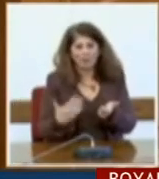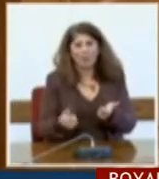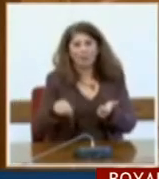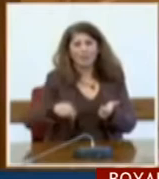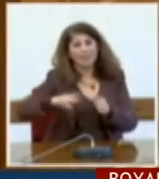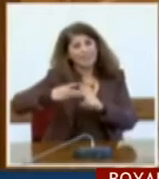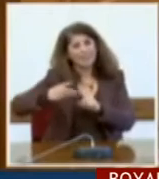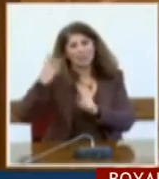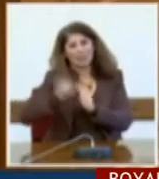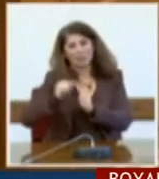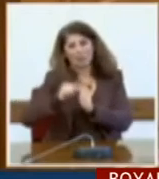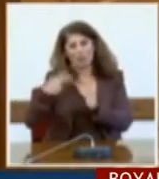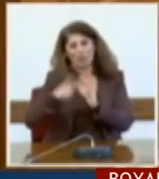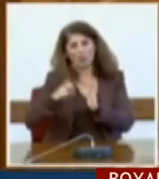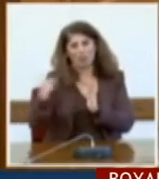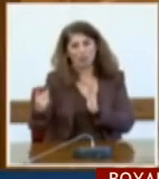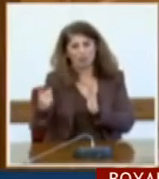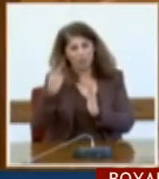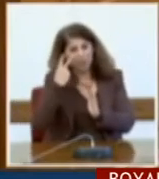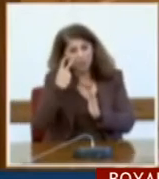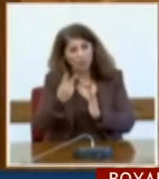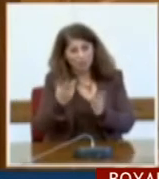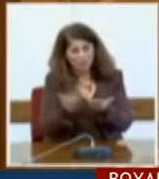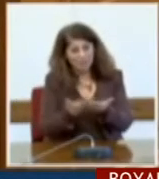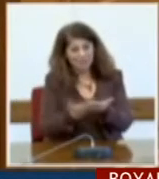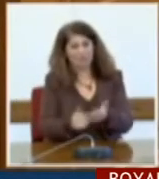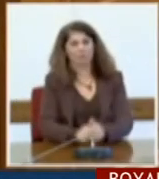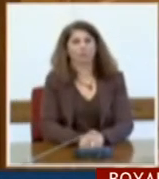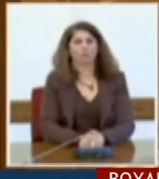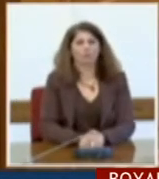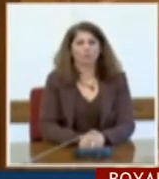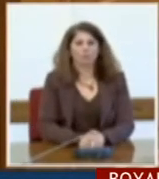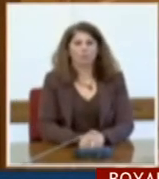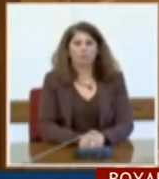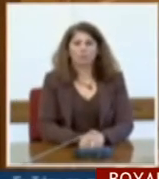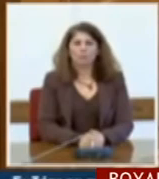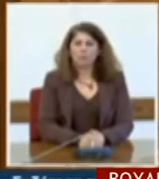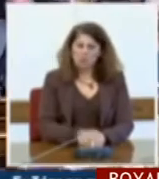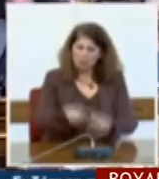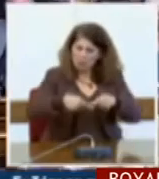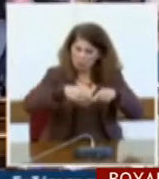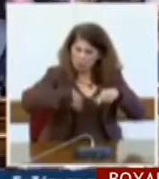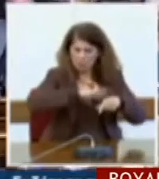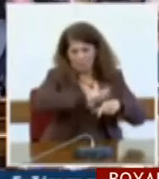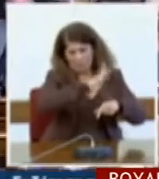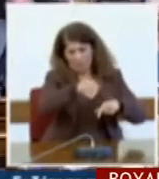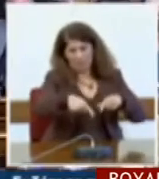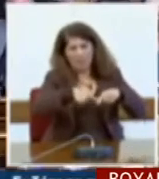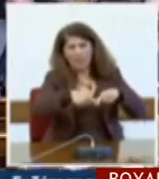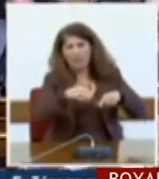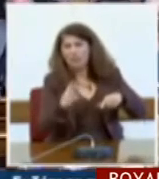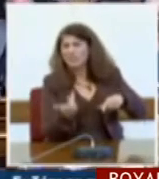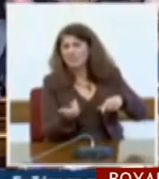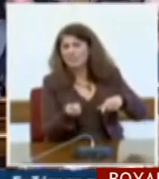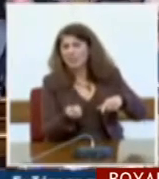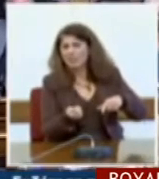2021. Ελάτε να δούμε τα ίδια στοιχεία. Και το τρίτο και το τέταρτο τρίμηνο. Αλλά έτσι,